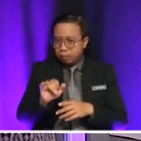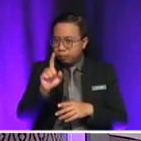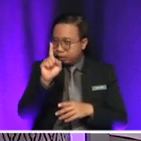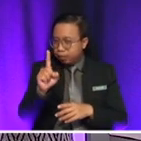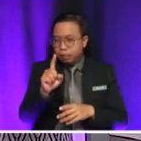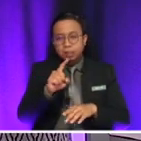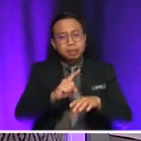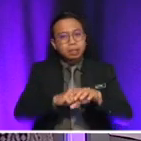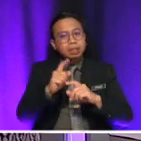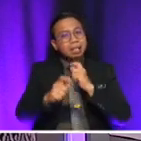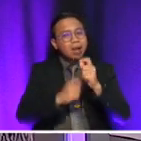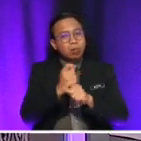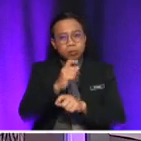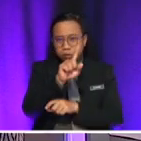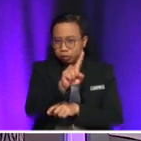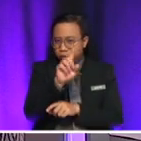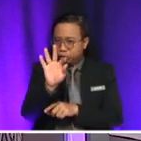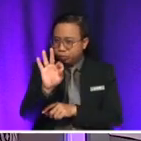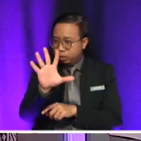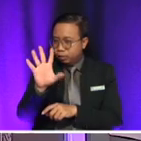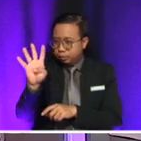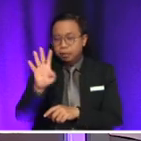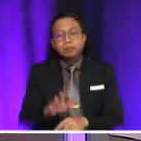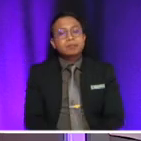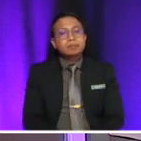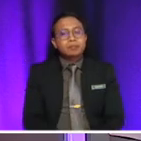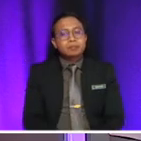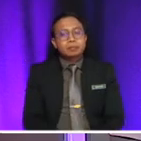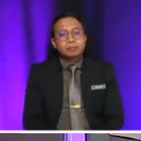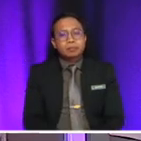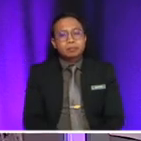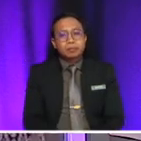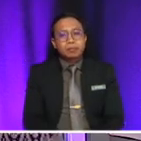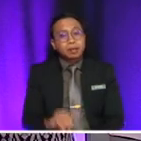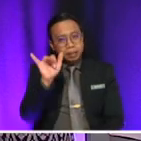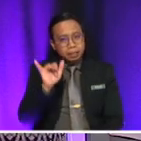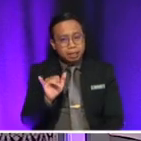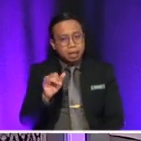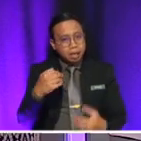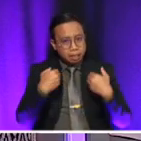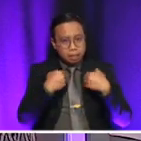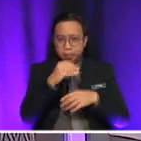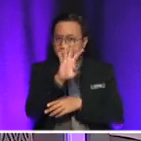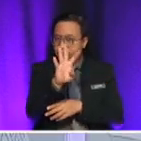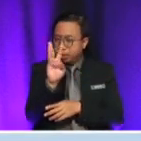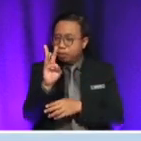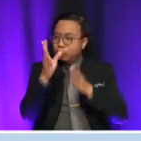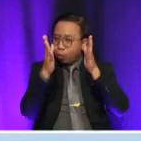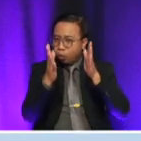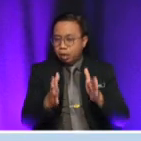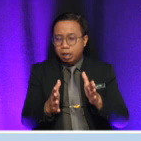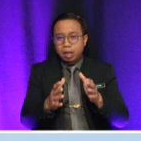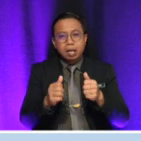tahun 1954 se alway 1954 yang merangkumnya 46 orang ahli